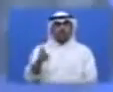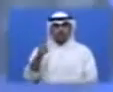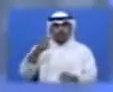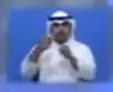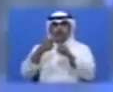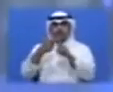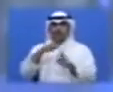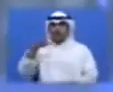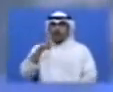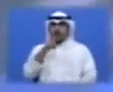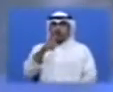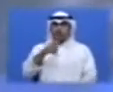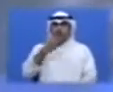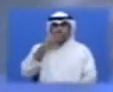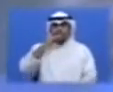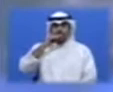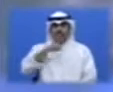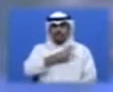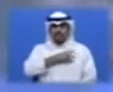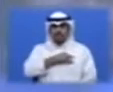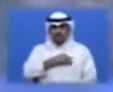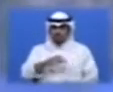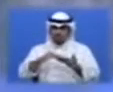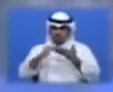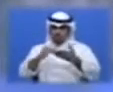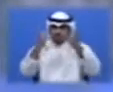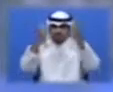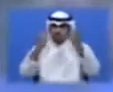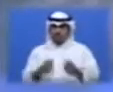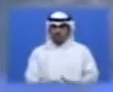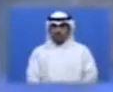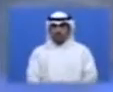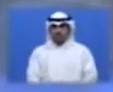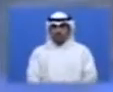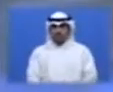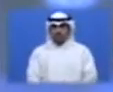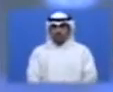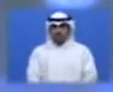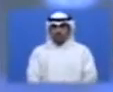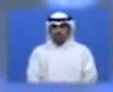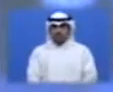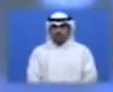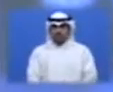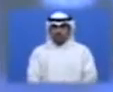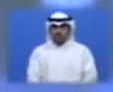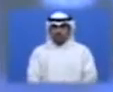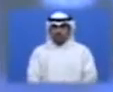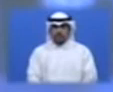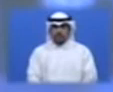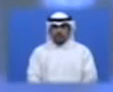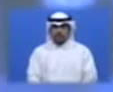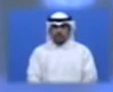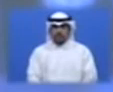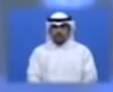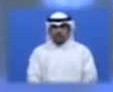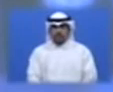هنا يشيد بجهودكم الجبارة وما تقدمونه من تضحيات. الصوت عن الكهرباء، ما فيش كهرباء. هل تسمعني الآن دكتور محمد؟